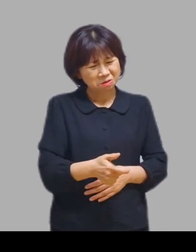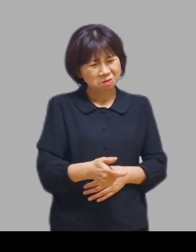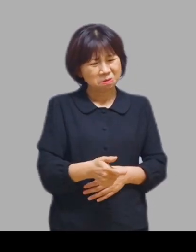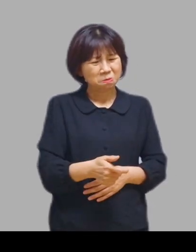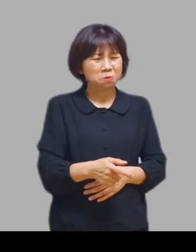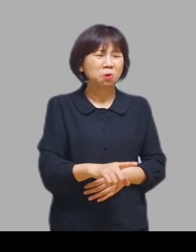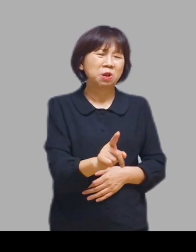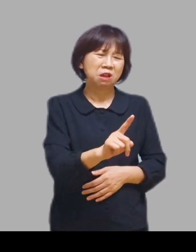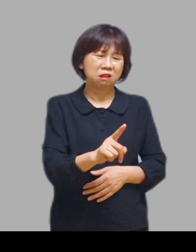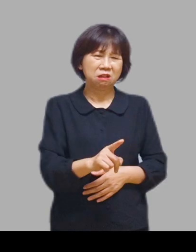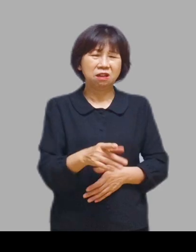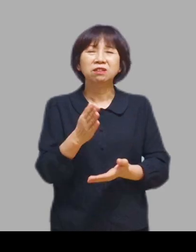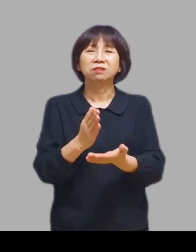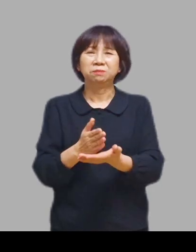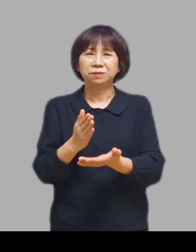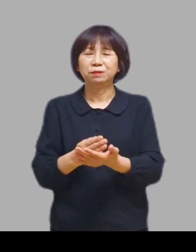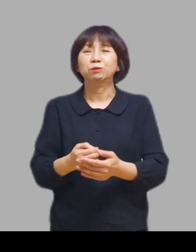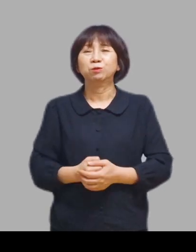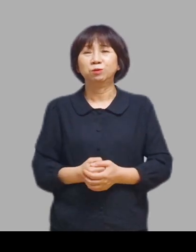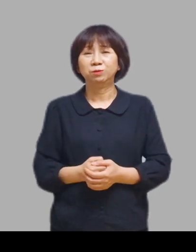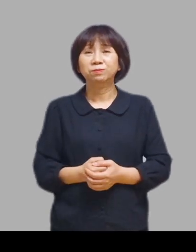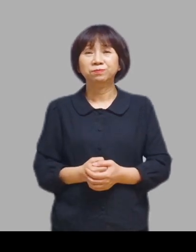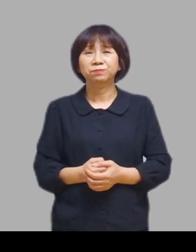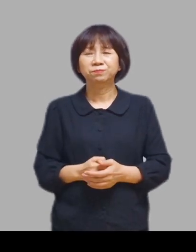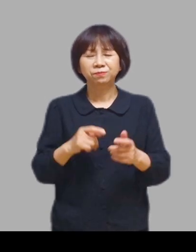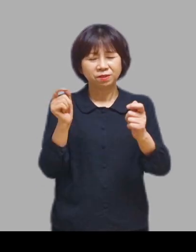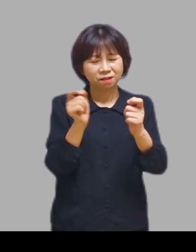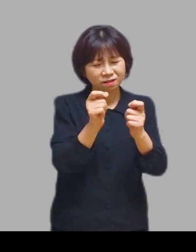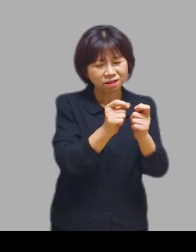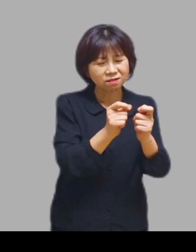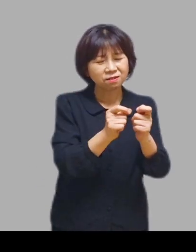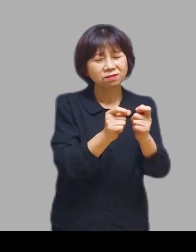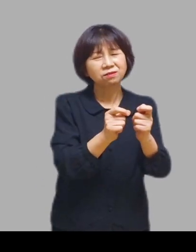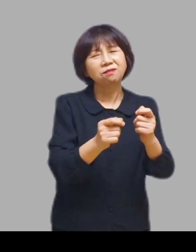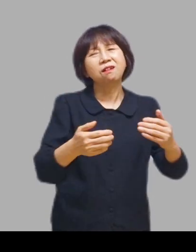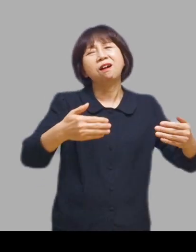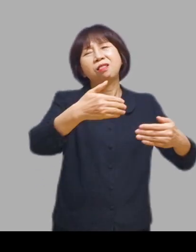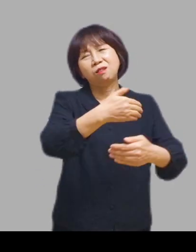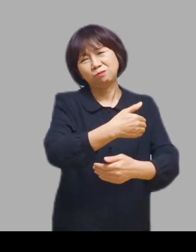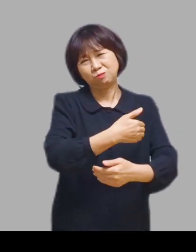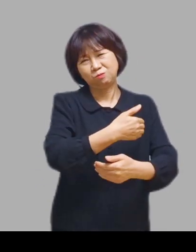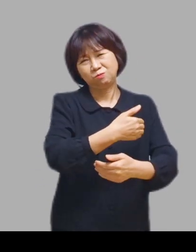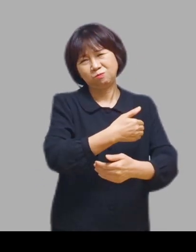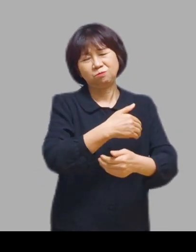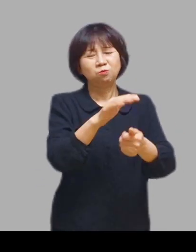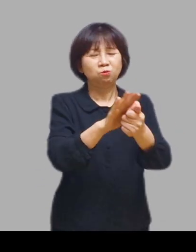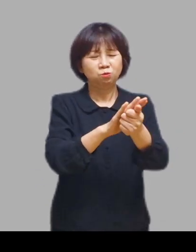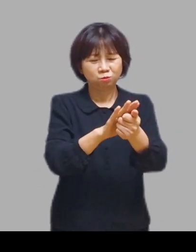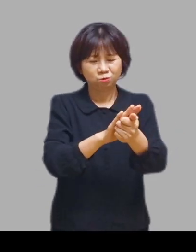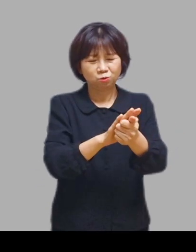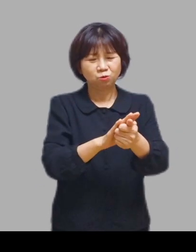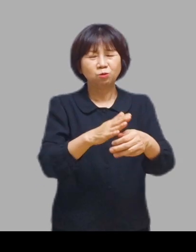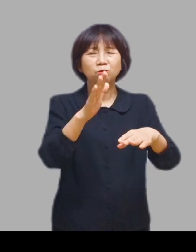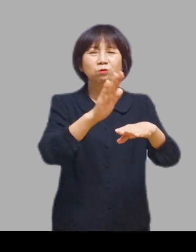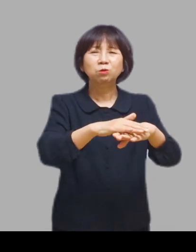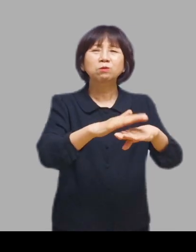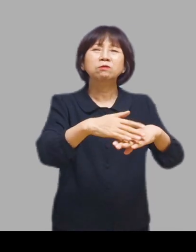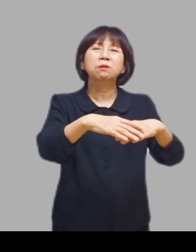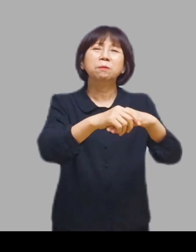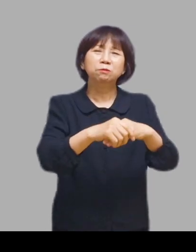돼? 이게 아니죠. 그냥 가까이 가서 한번 안아주는 거예요. 가까이 가서 손잡아 주는